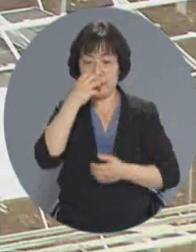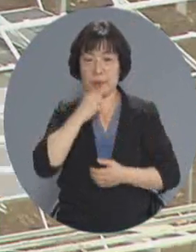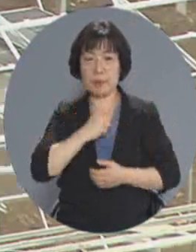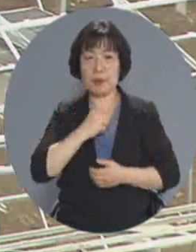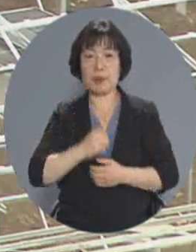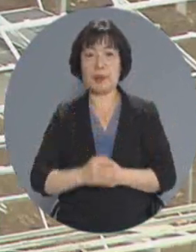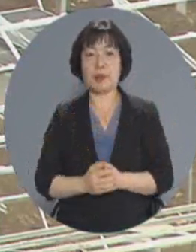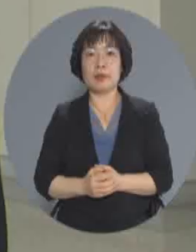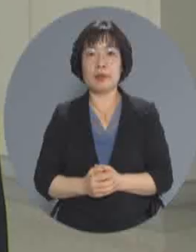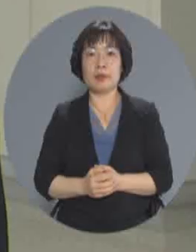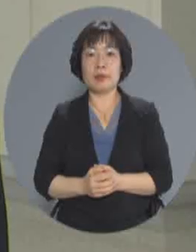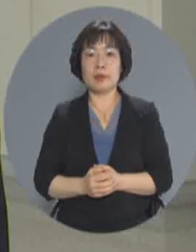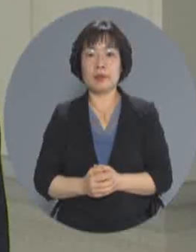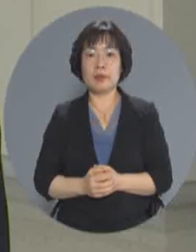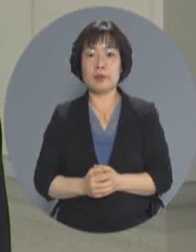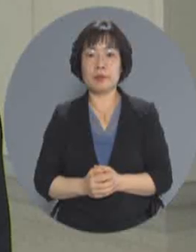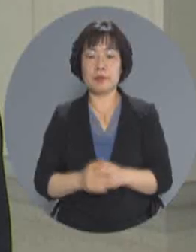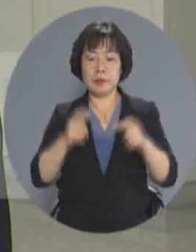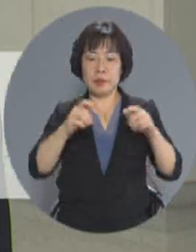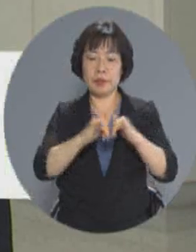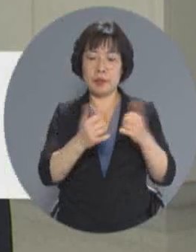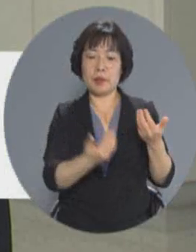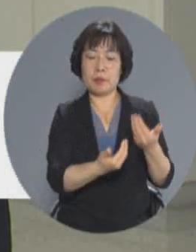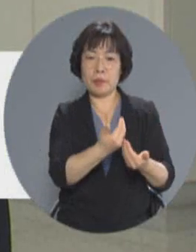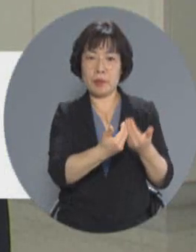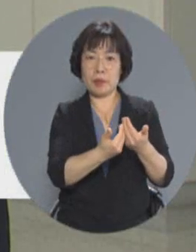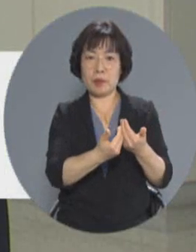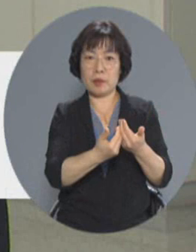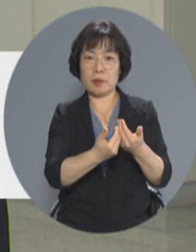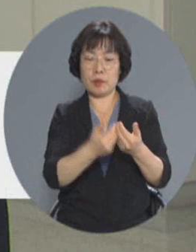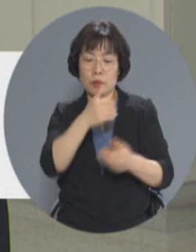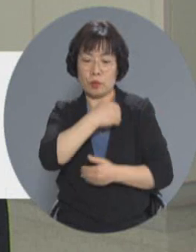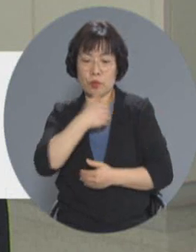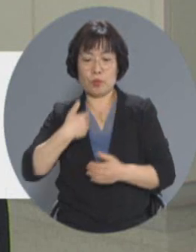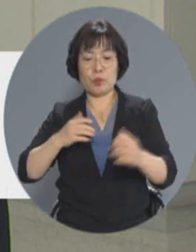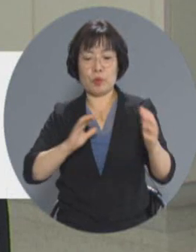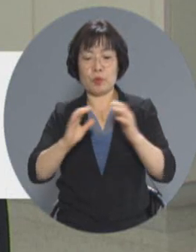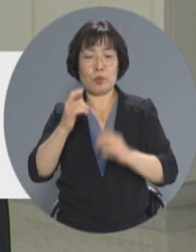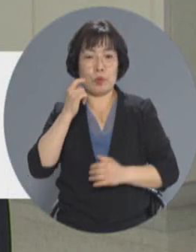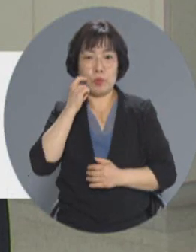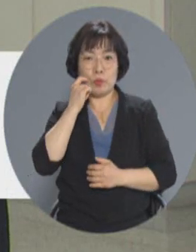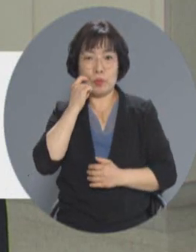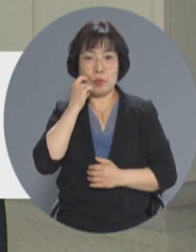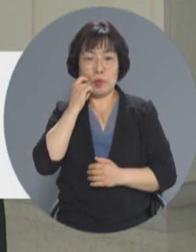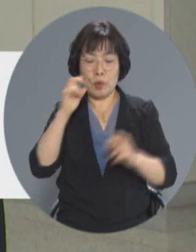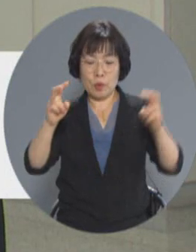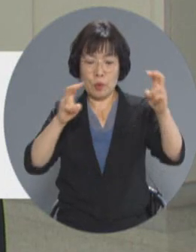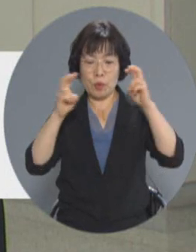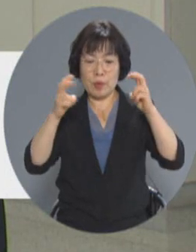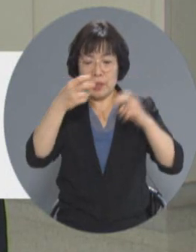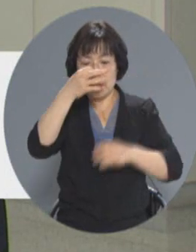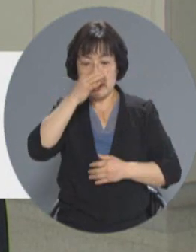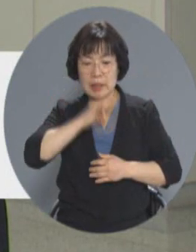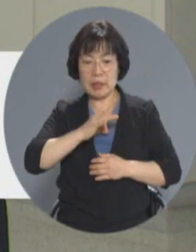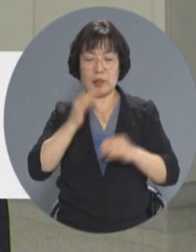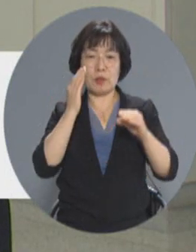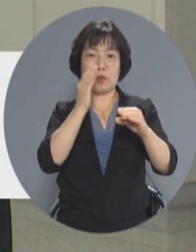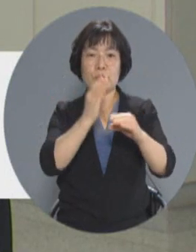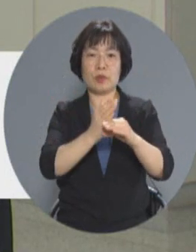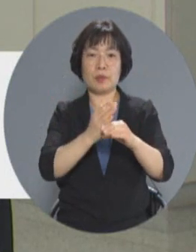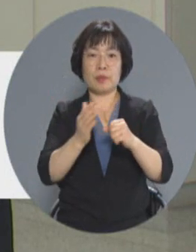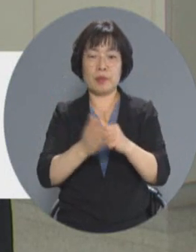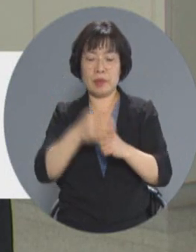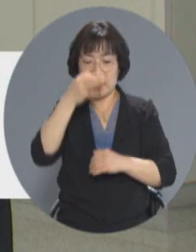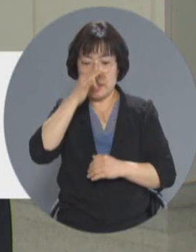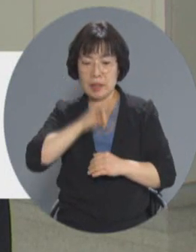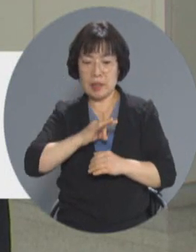있습니다. 주민 갈등이죠. 주민들과 충분한 토론이 되지 못하고 기업 이익을 중심에 두다 보니까